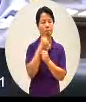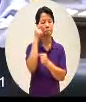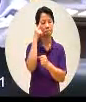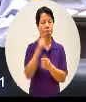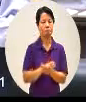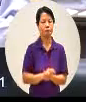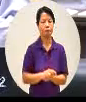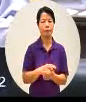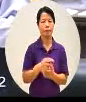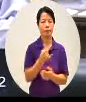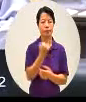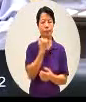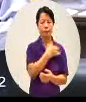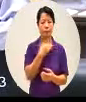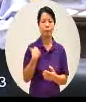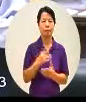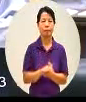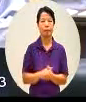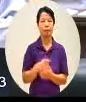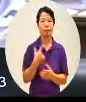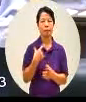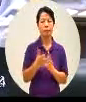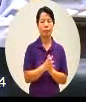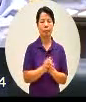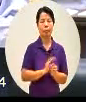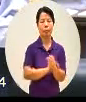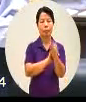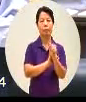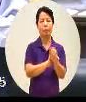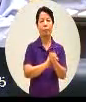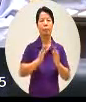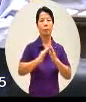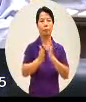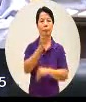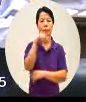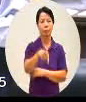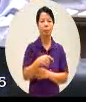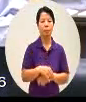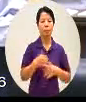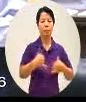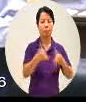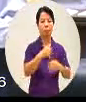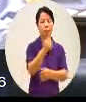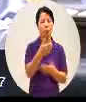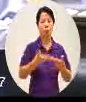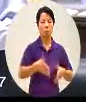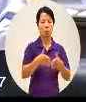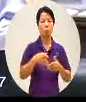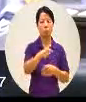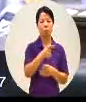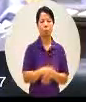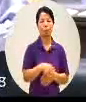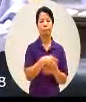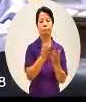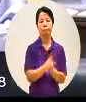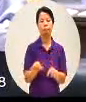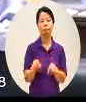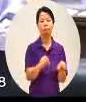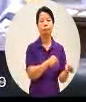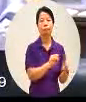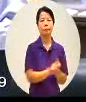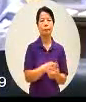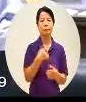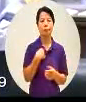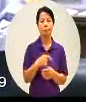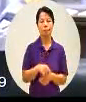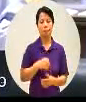啊，都可能二修啊都无停止建筑，啊，所以一条路较重要，伊就敢嘿啊，唔敢做。哦、当然我相信事